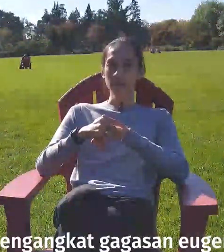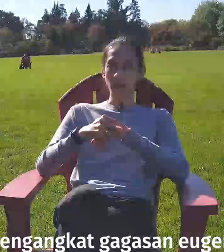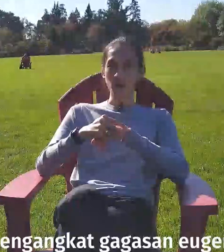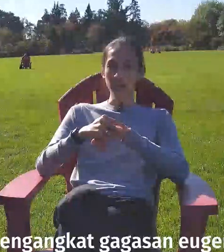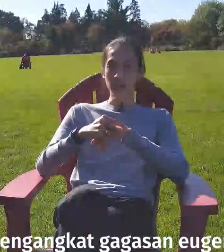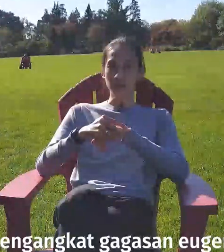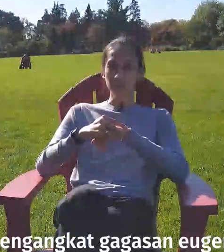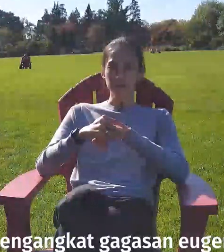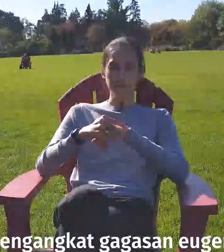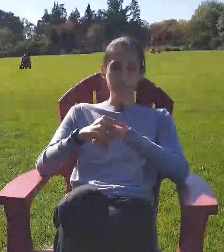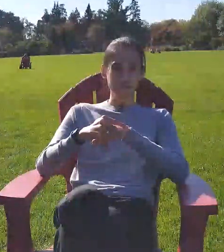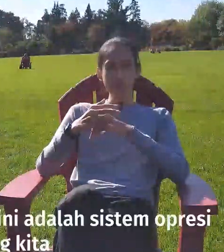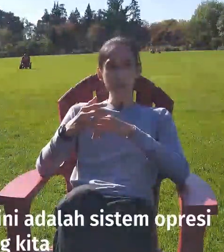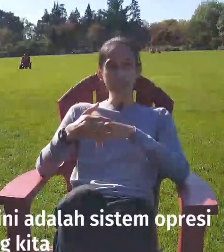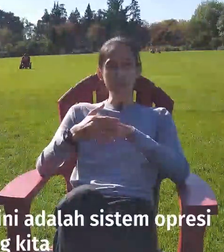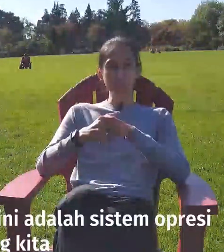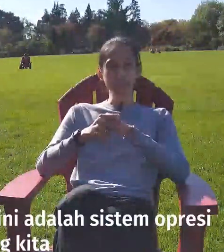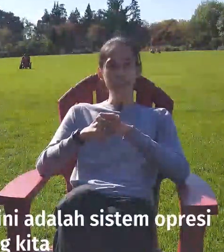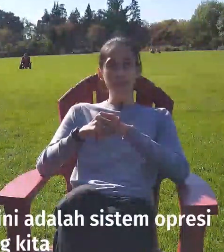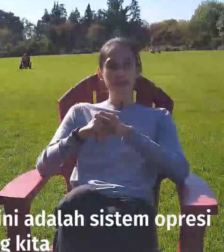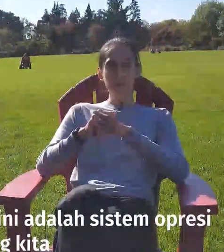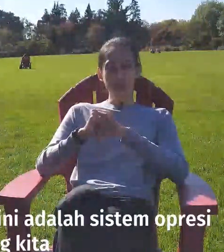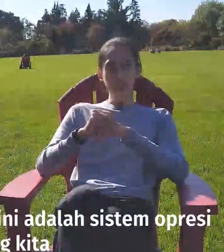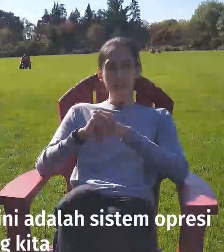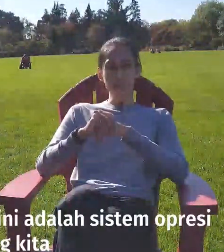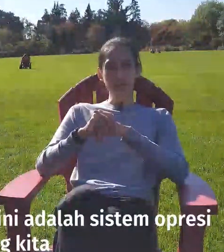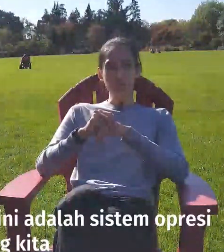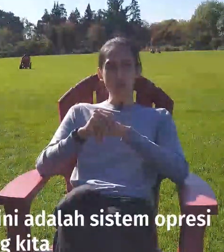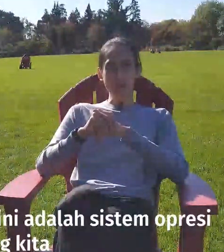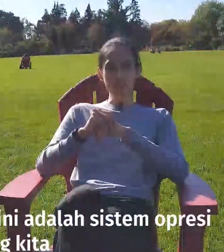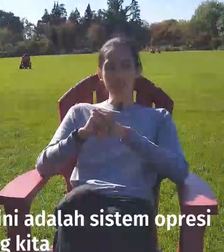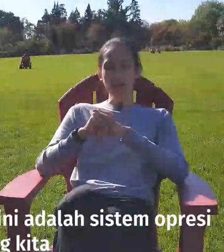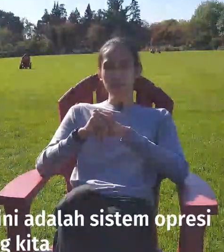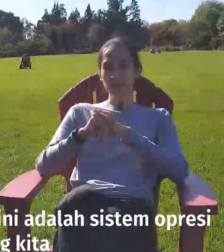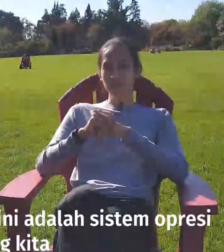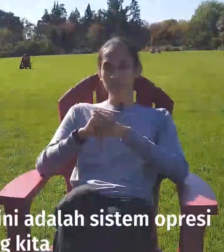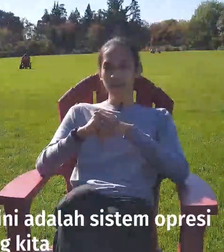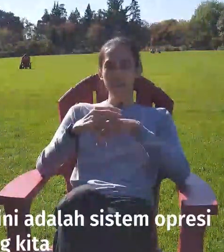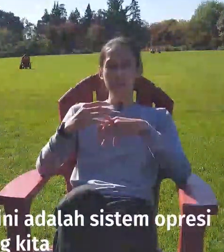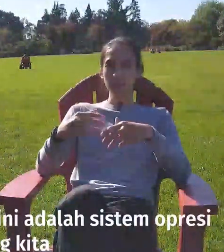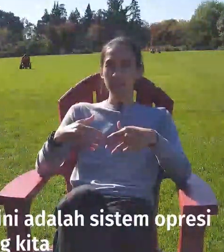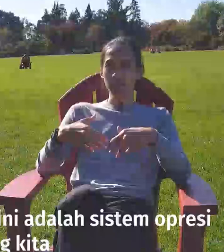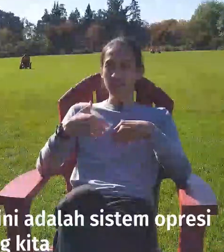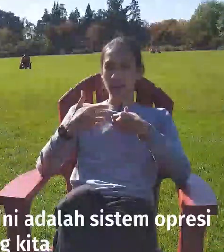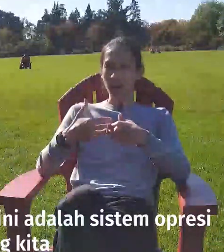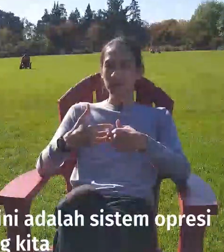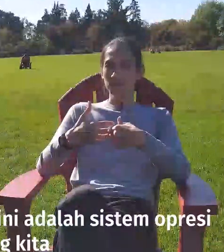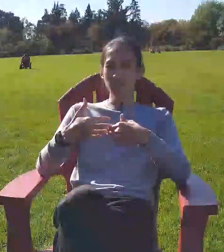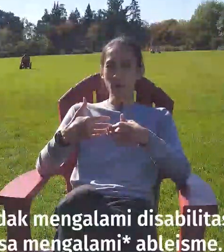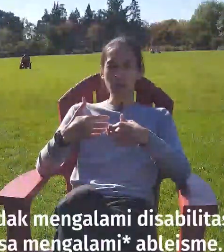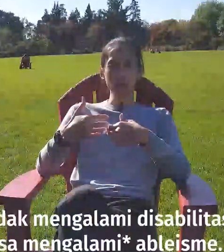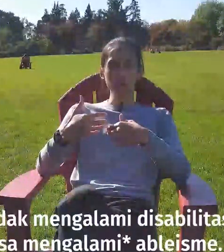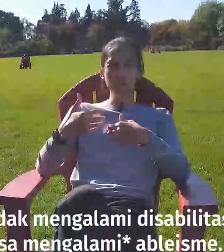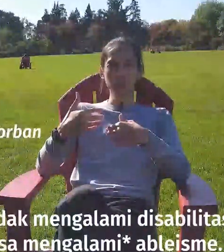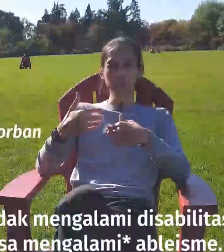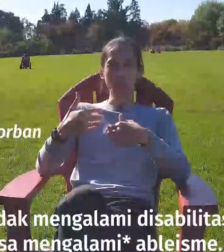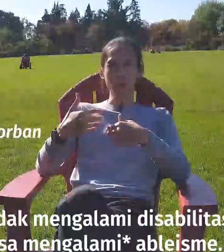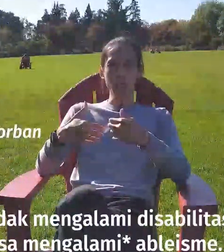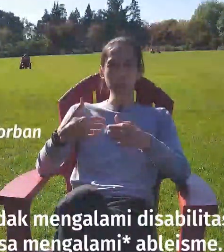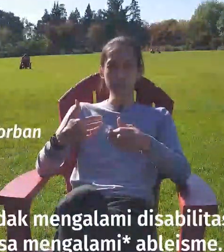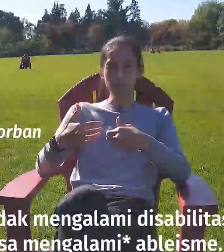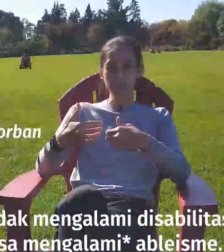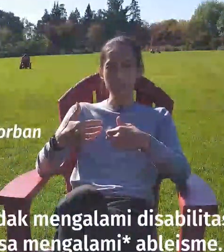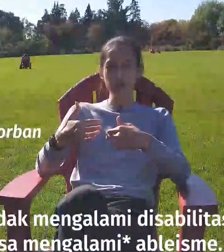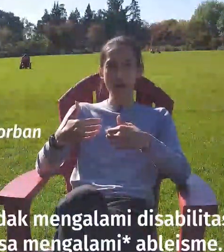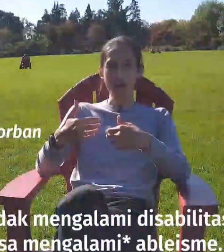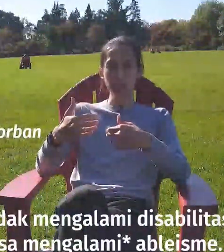gagasan eugenika ebelisme ini adalah sistem opresi yang yang kita walaupun tidak